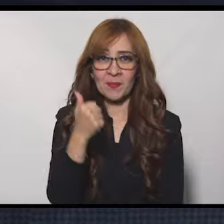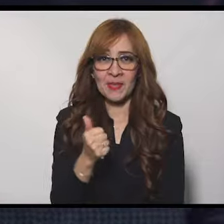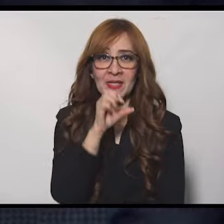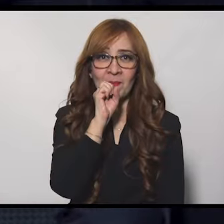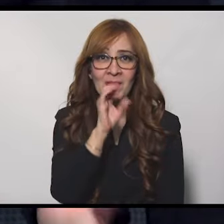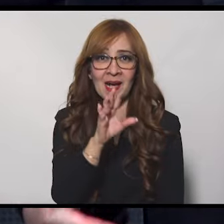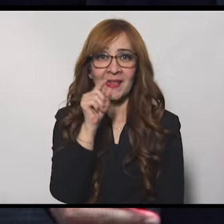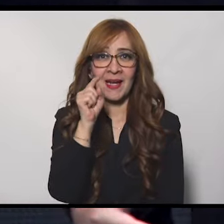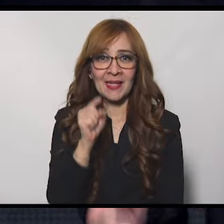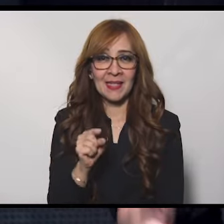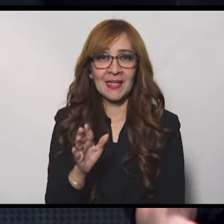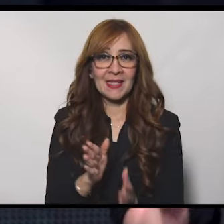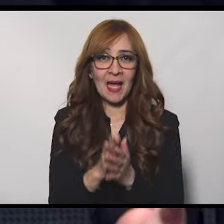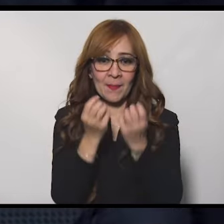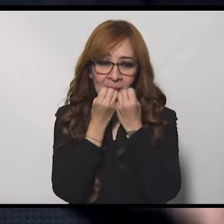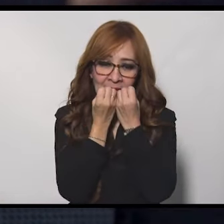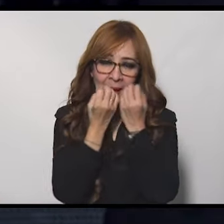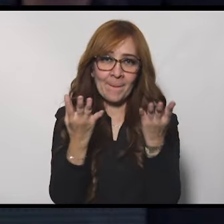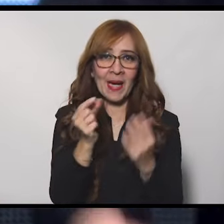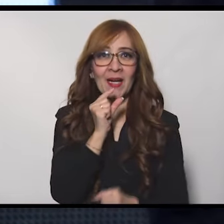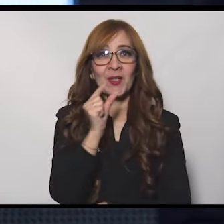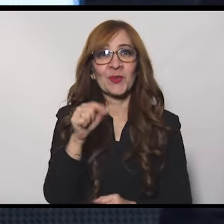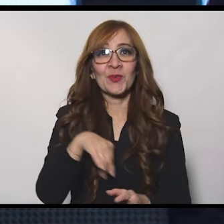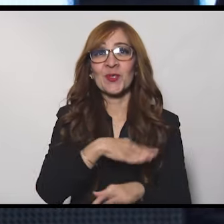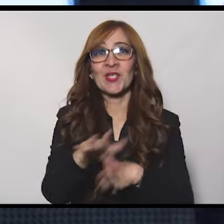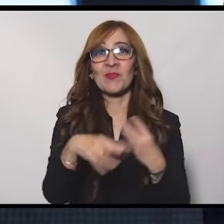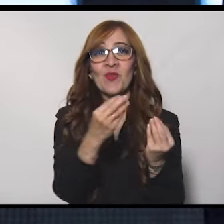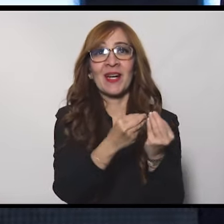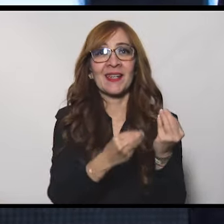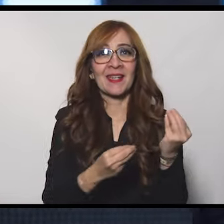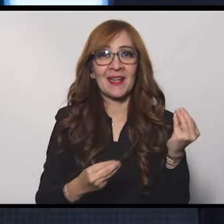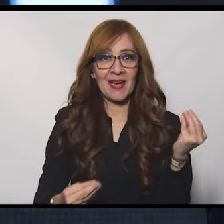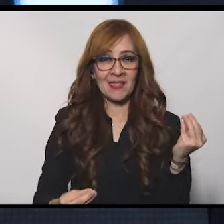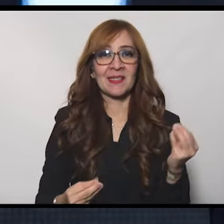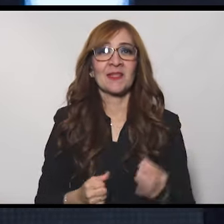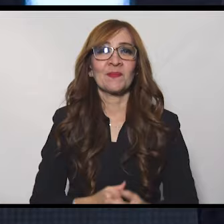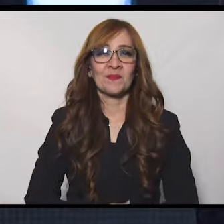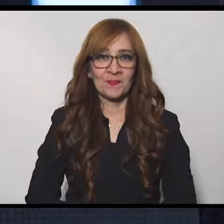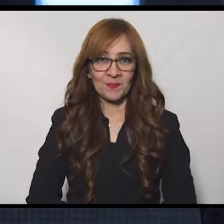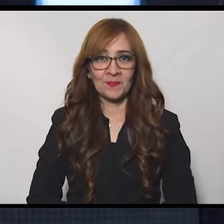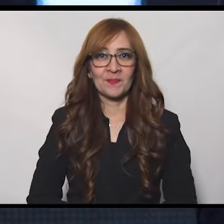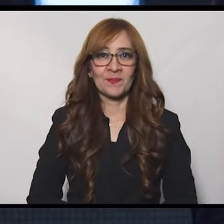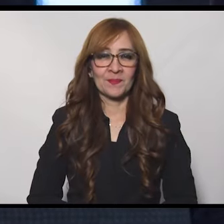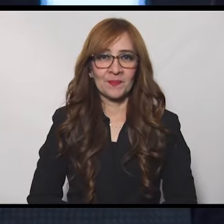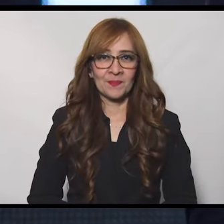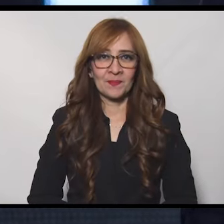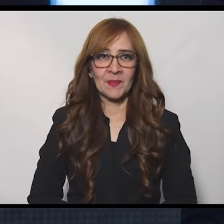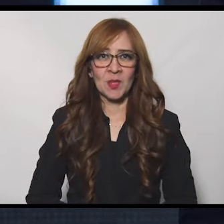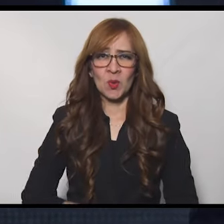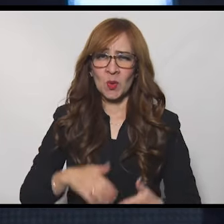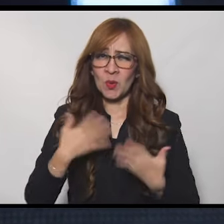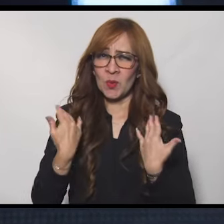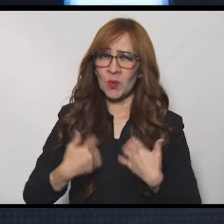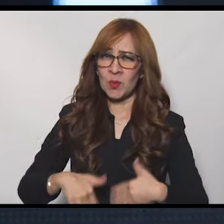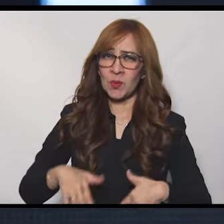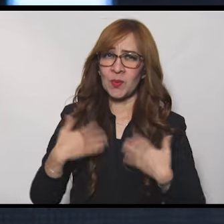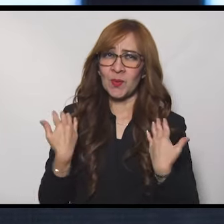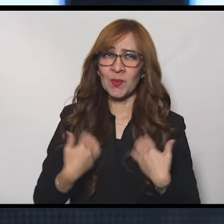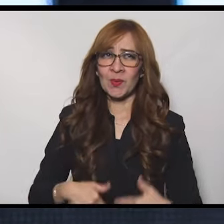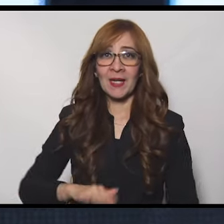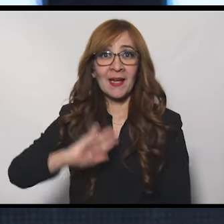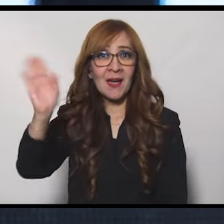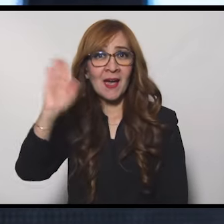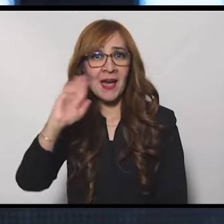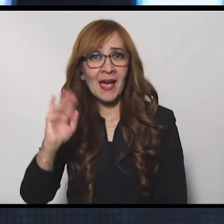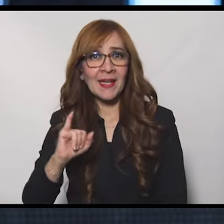mengatakan ini dan menyampaikan ini kepada setiap daripada generasi. Gitu ya. Aduh.